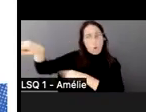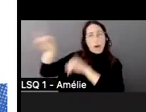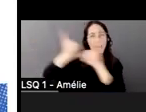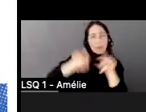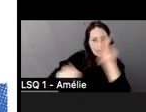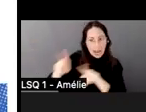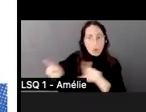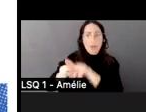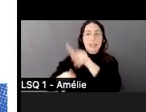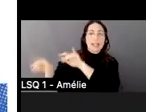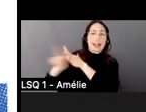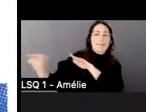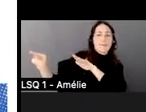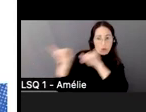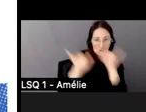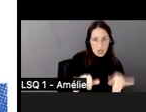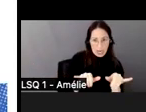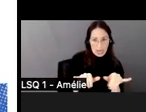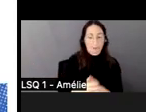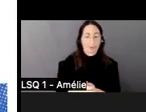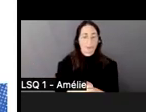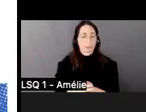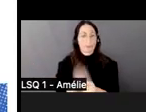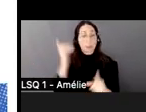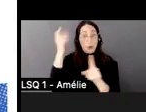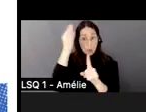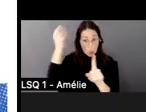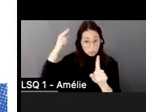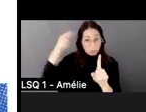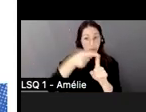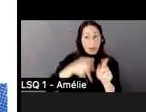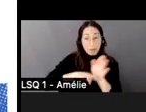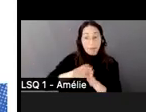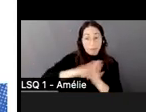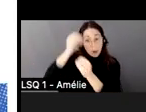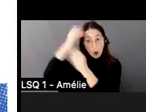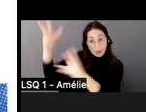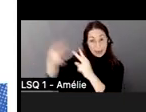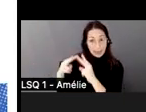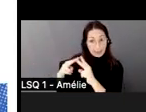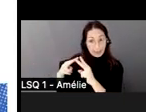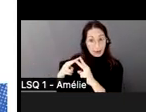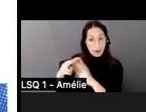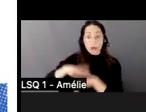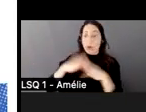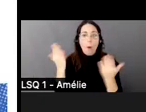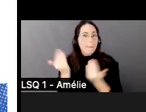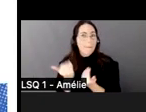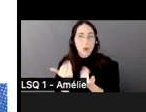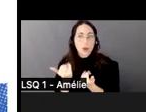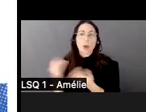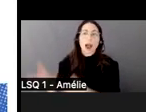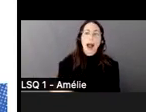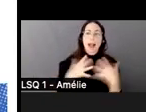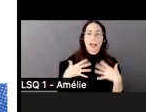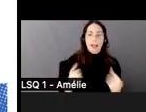réfugiés. Ce cours a pour objectif améliorer les connaissances sur les besoins en santé